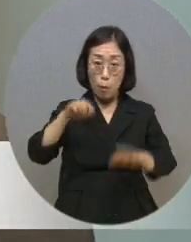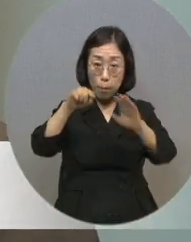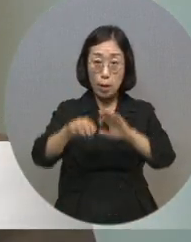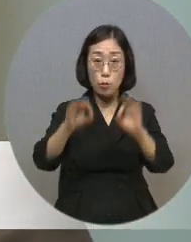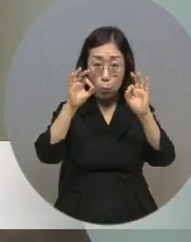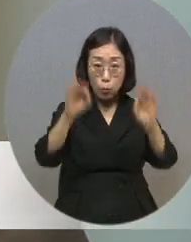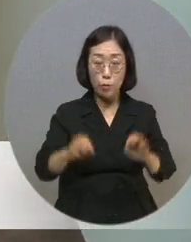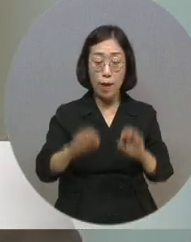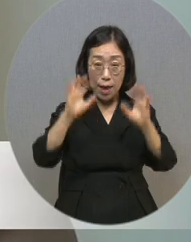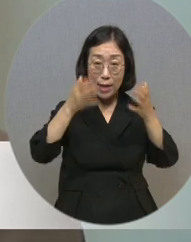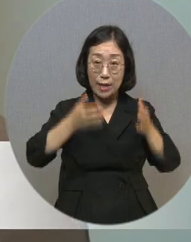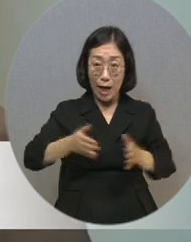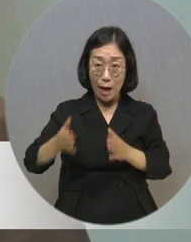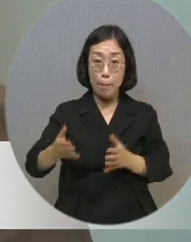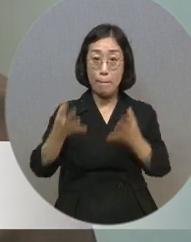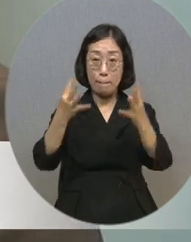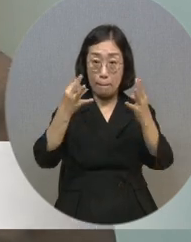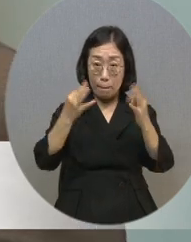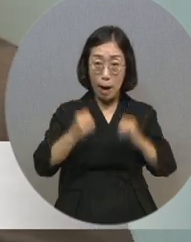아기를 많이 낳으면